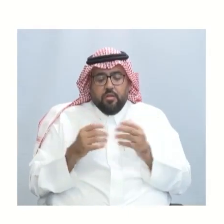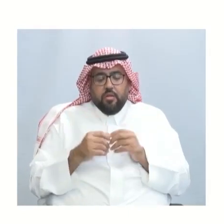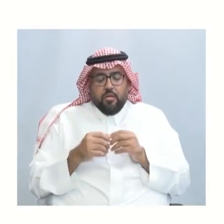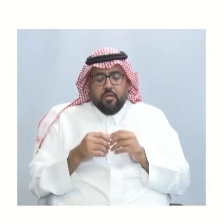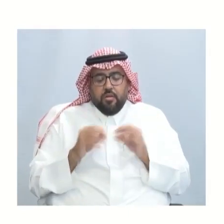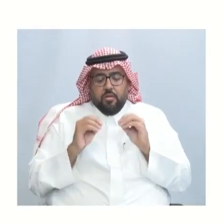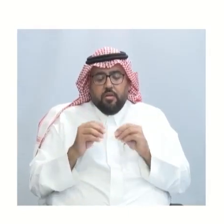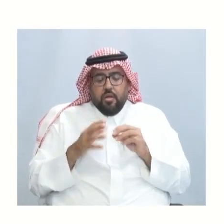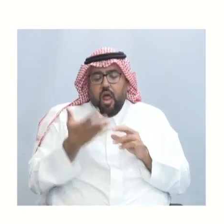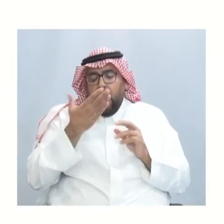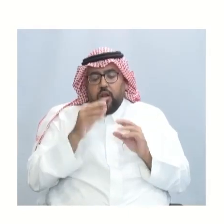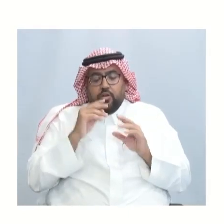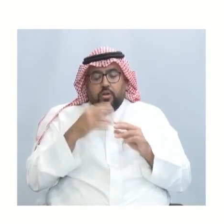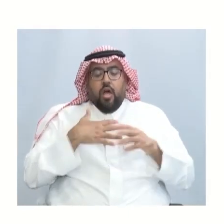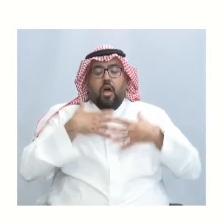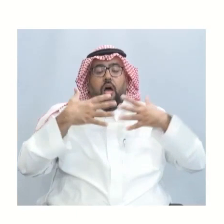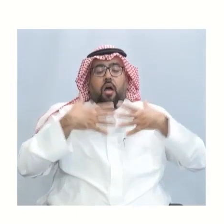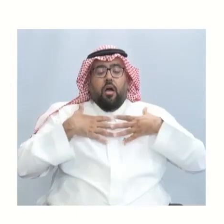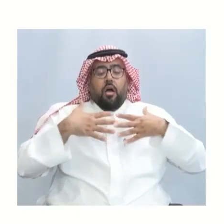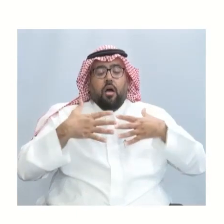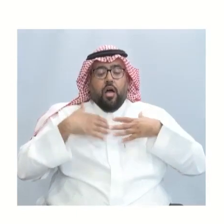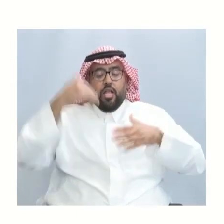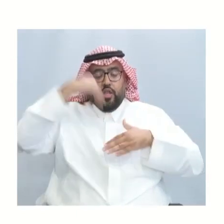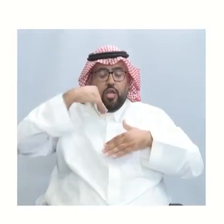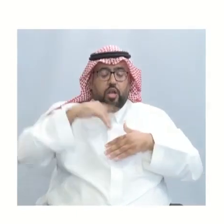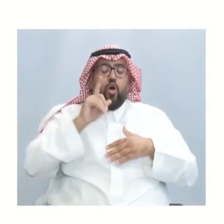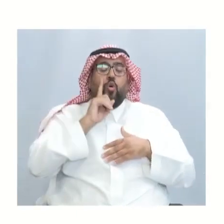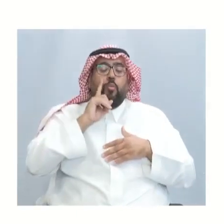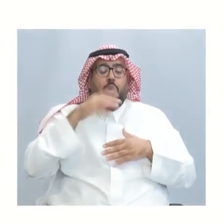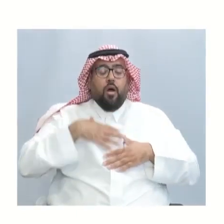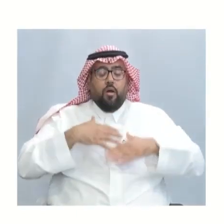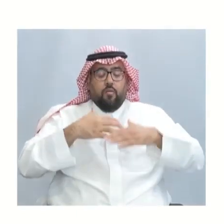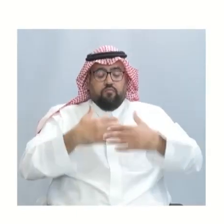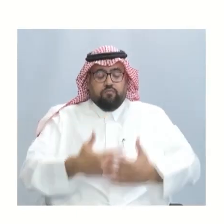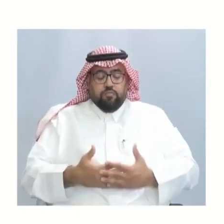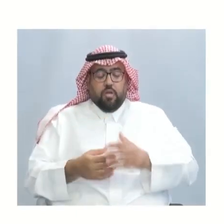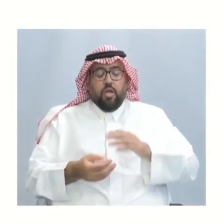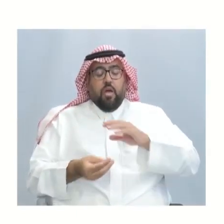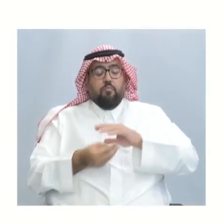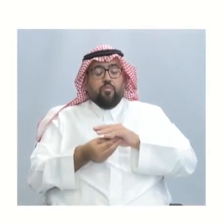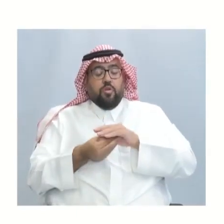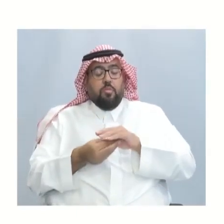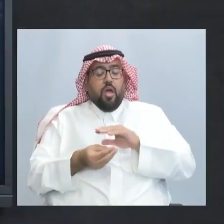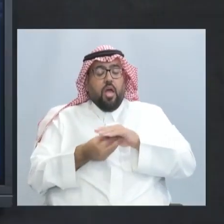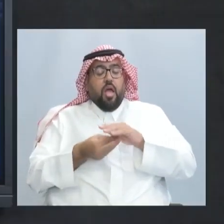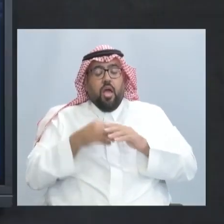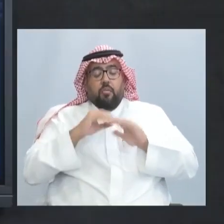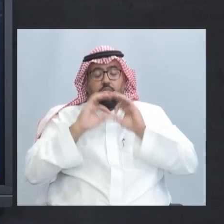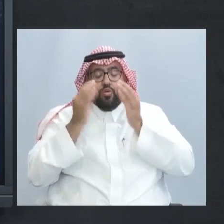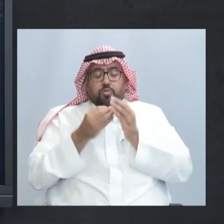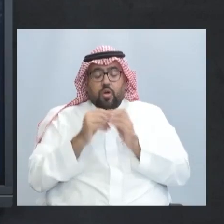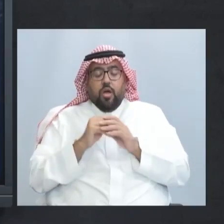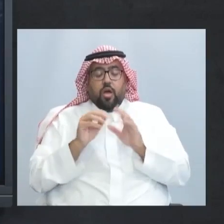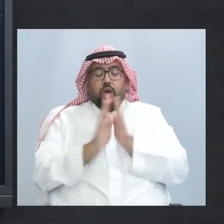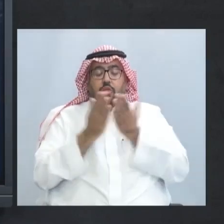والغنيه بالاكسجين في داخل جسم الام الثديات المشيميه هي ارقى الثديات وتكلمنا عن مجموعه من رتب